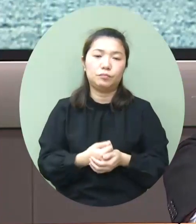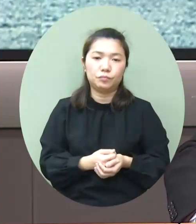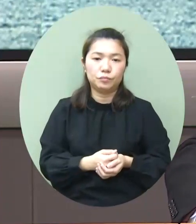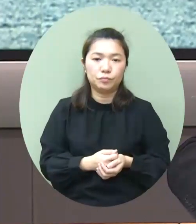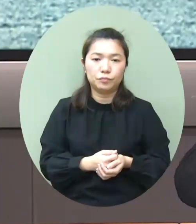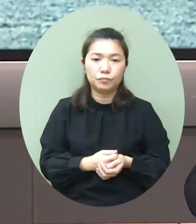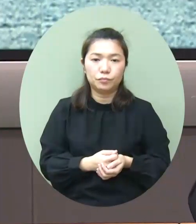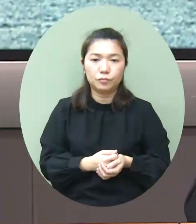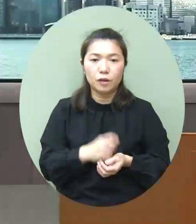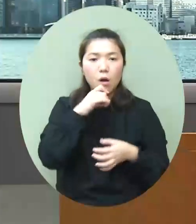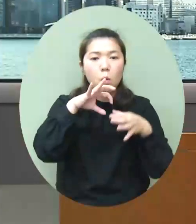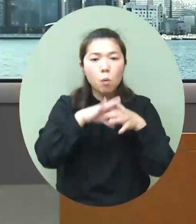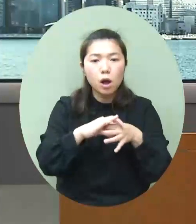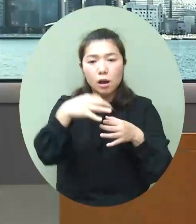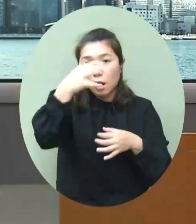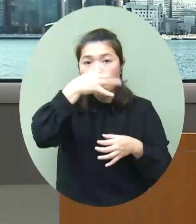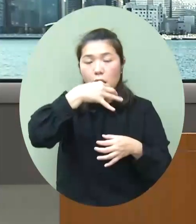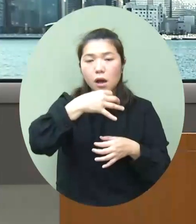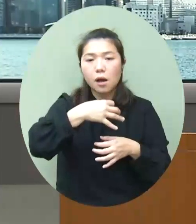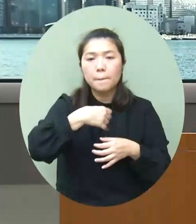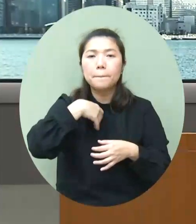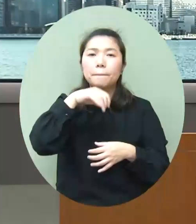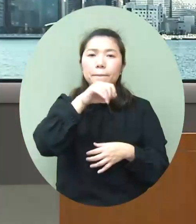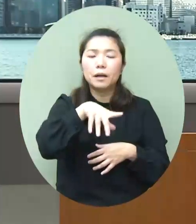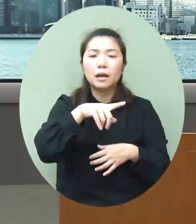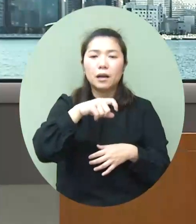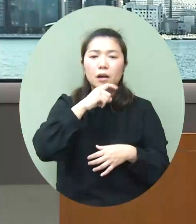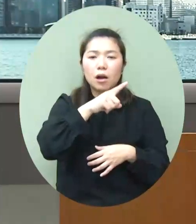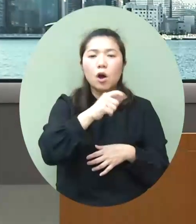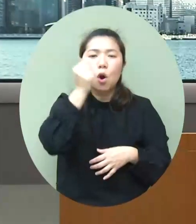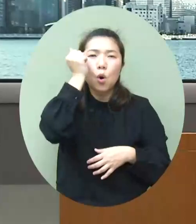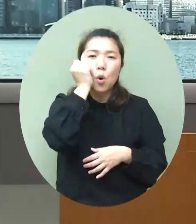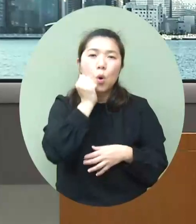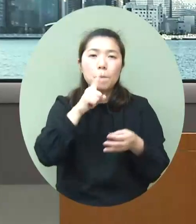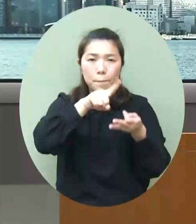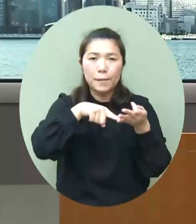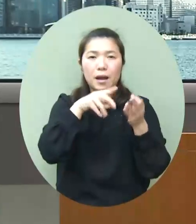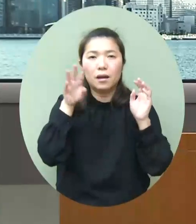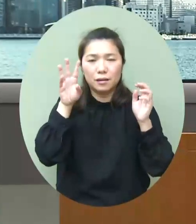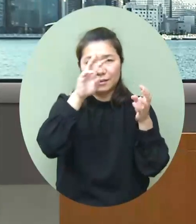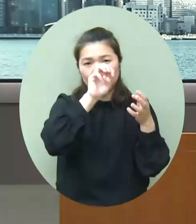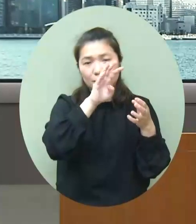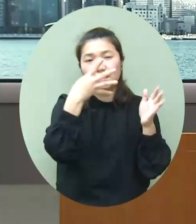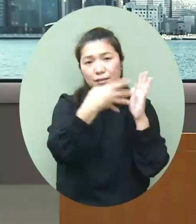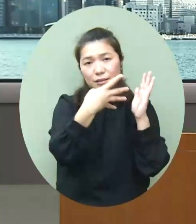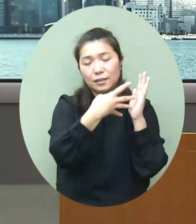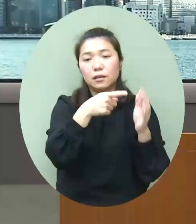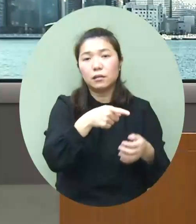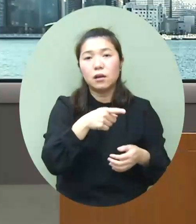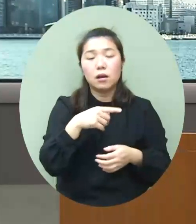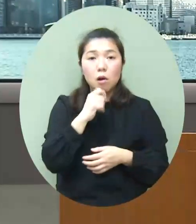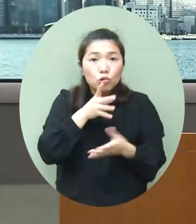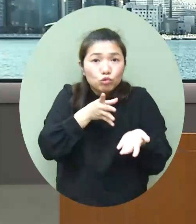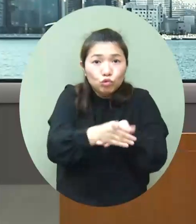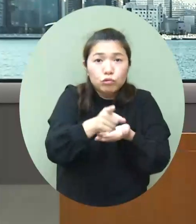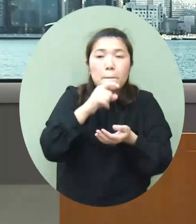的。关于药物方面，你说的是这个莫努皮